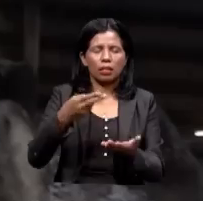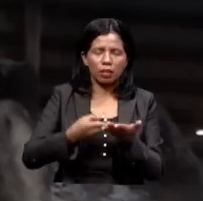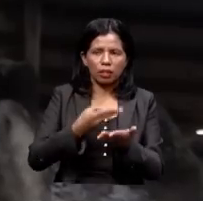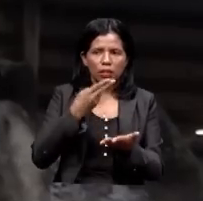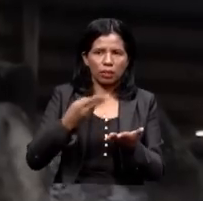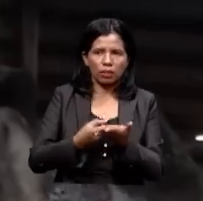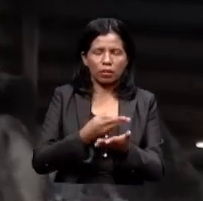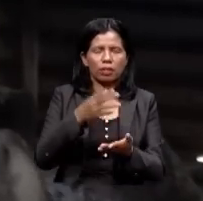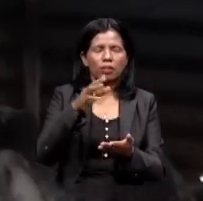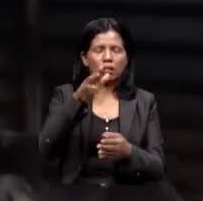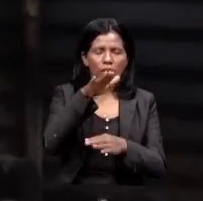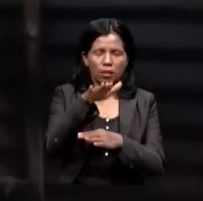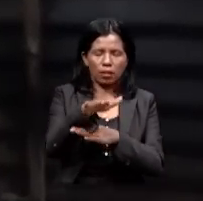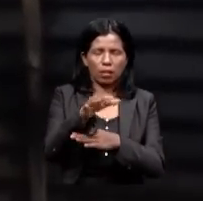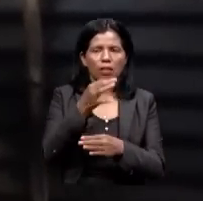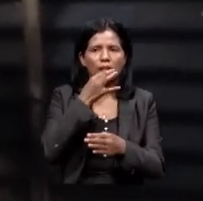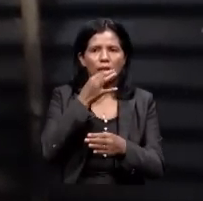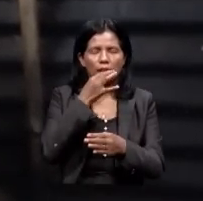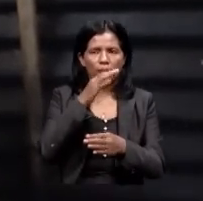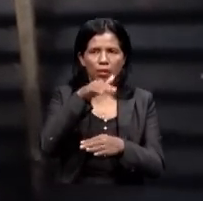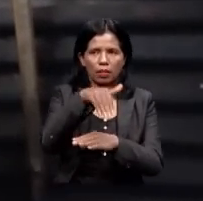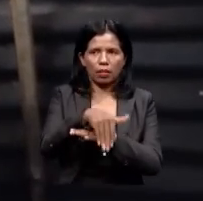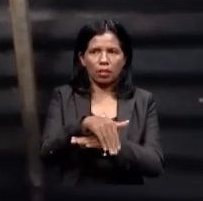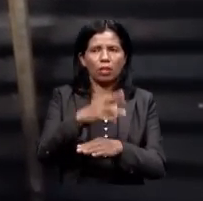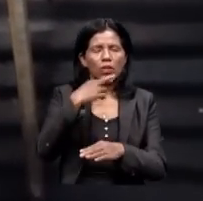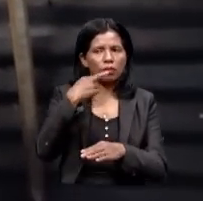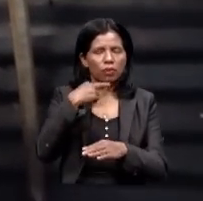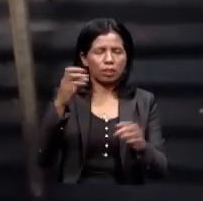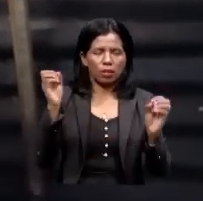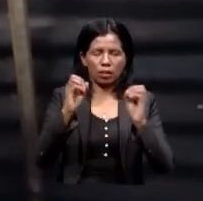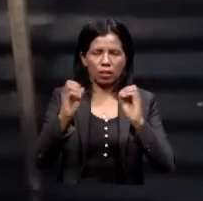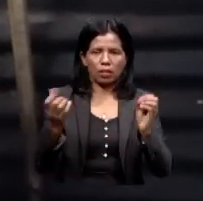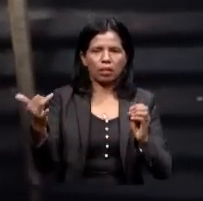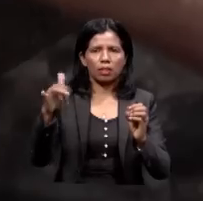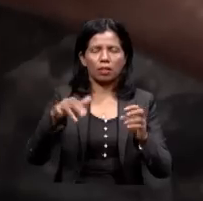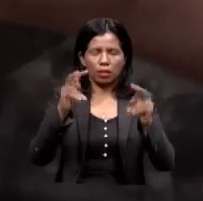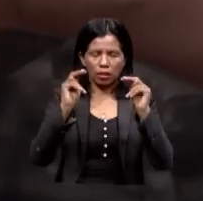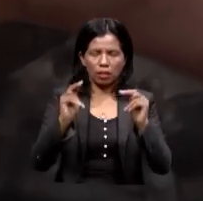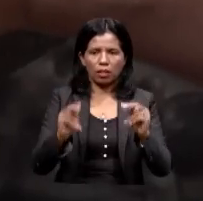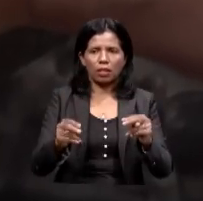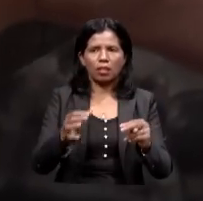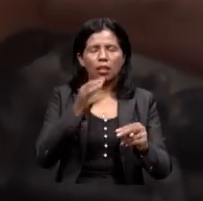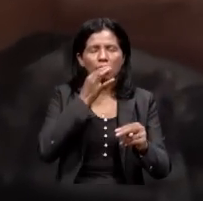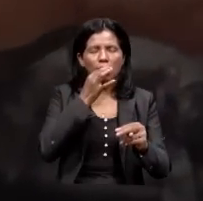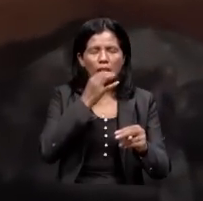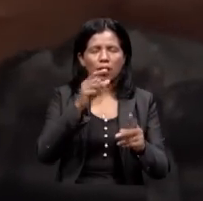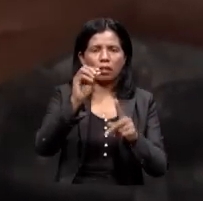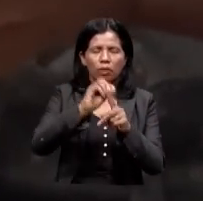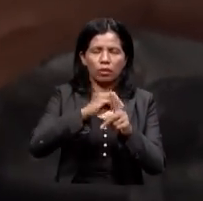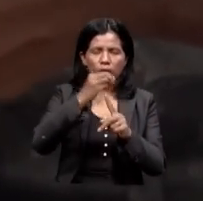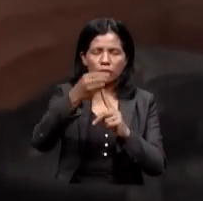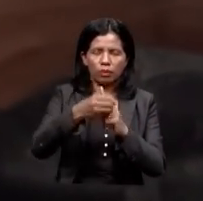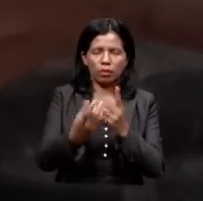ham bakalan yang. Sefos la iya pasiensia obriga sira tingki han hudi dang no